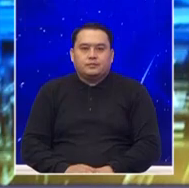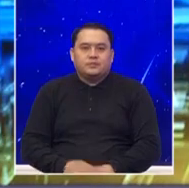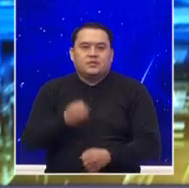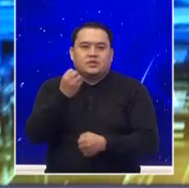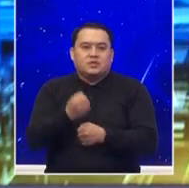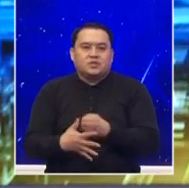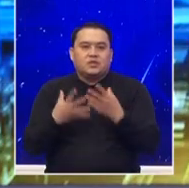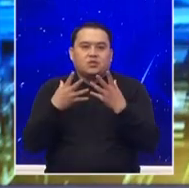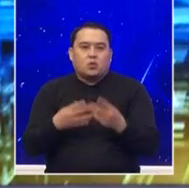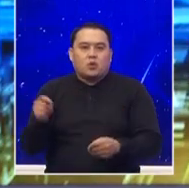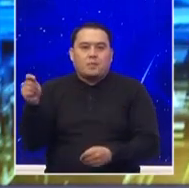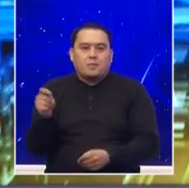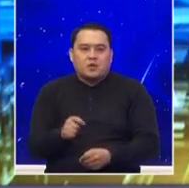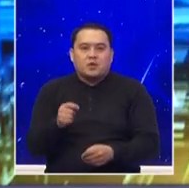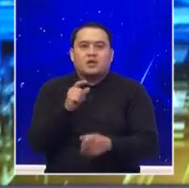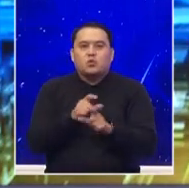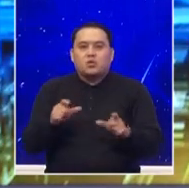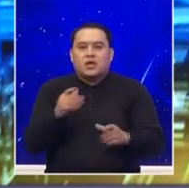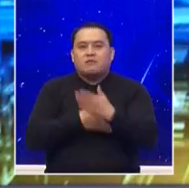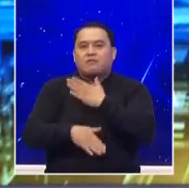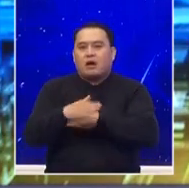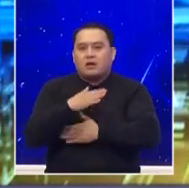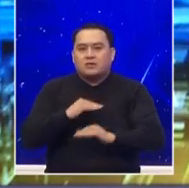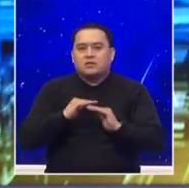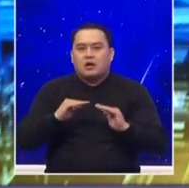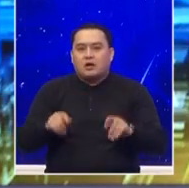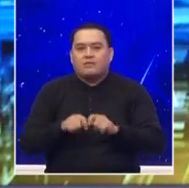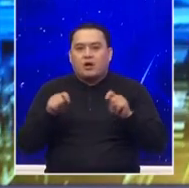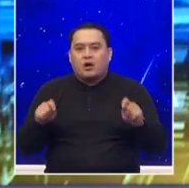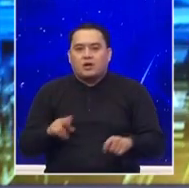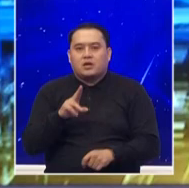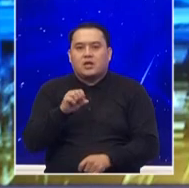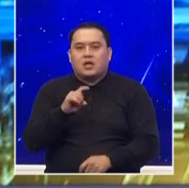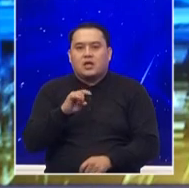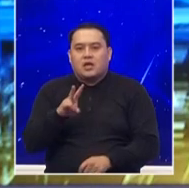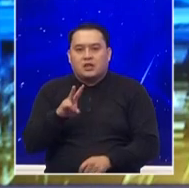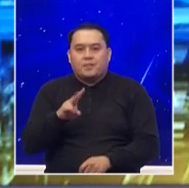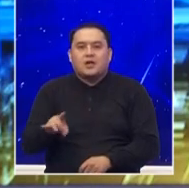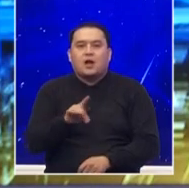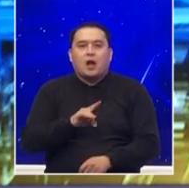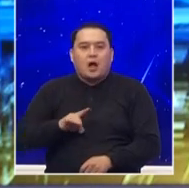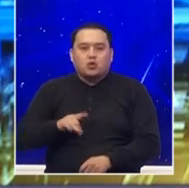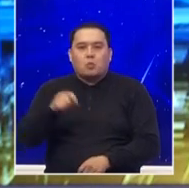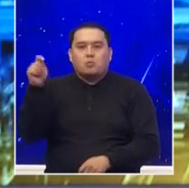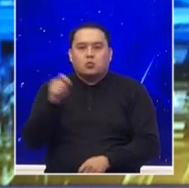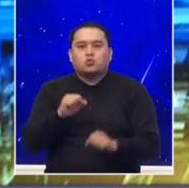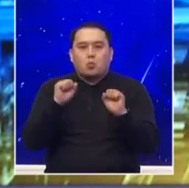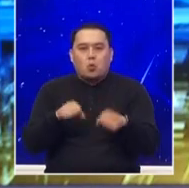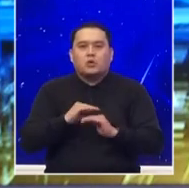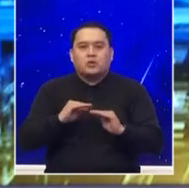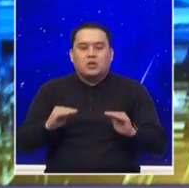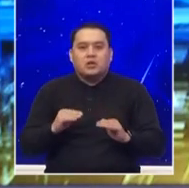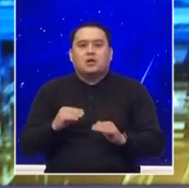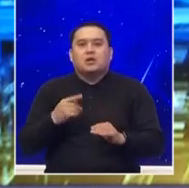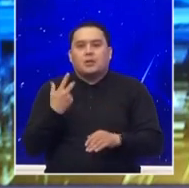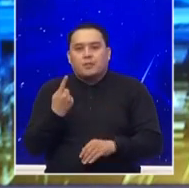Центр дневного пребывания для детей с особыми потребностями открылся в административном центре Кигенского района. Посещать его смогут дети от